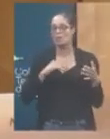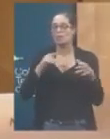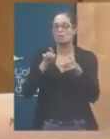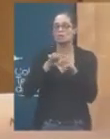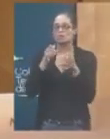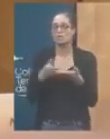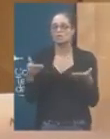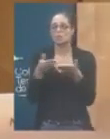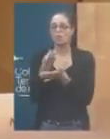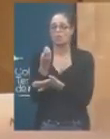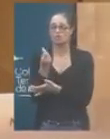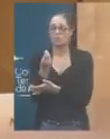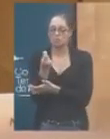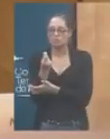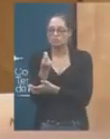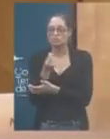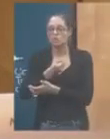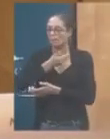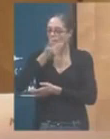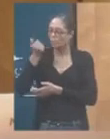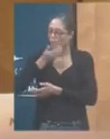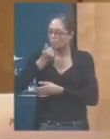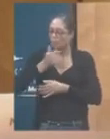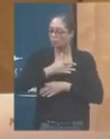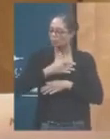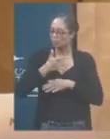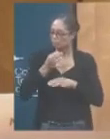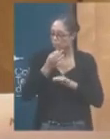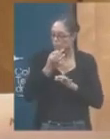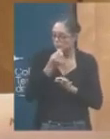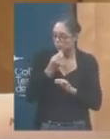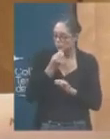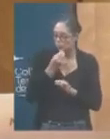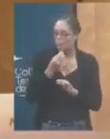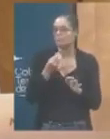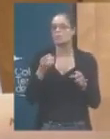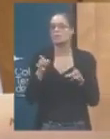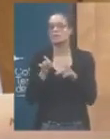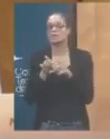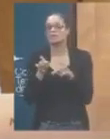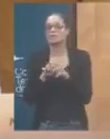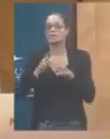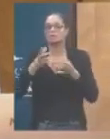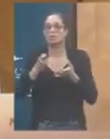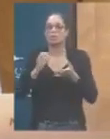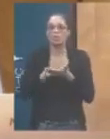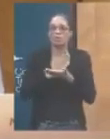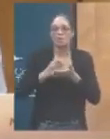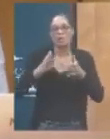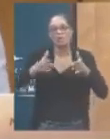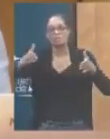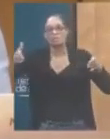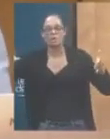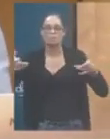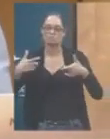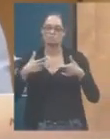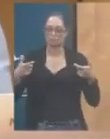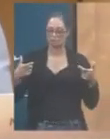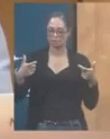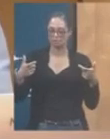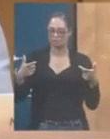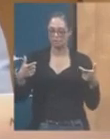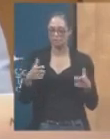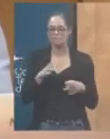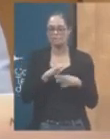situation financière est actuellement saine et il y a donc même des projets d'agrandissement. En particulier, une étude a